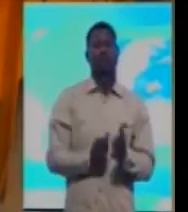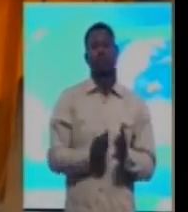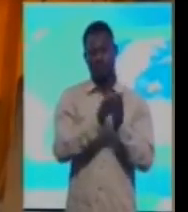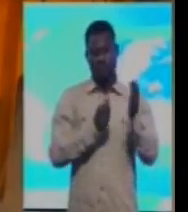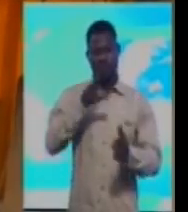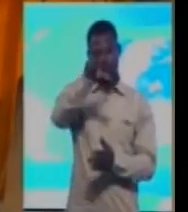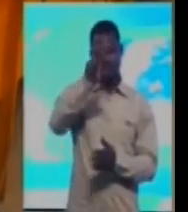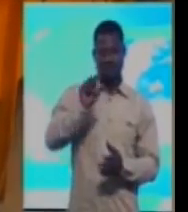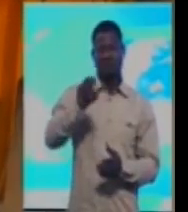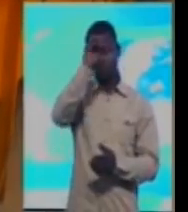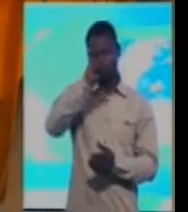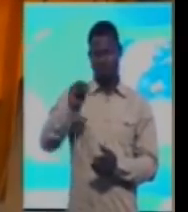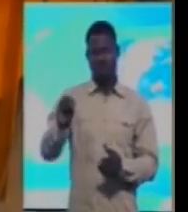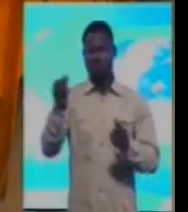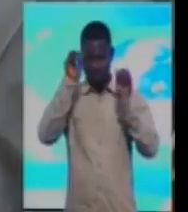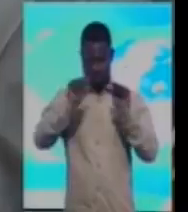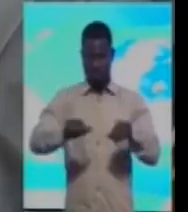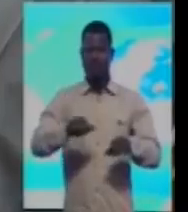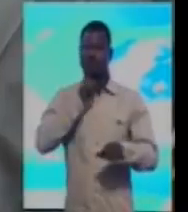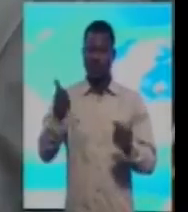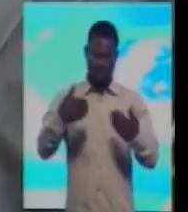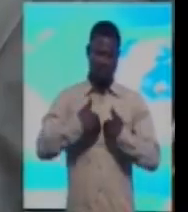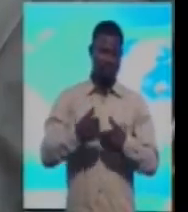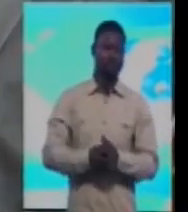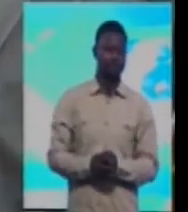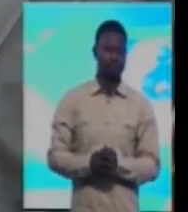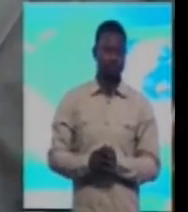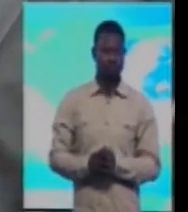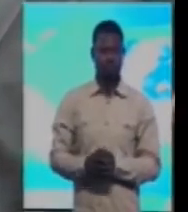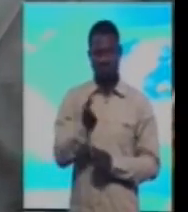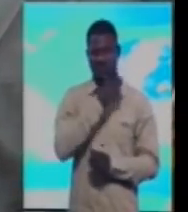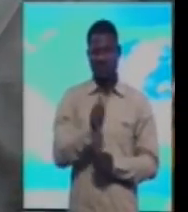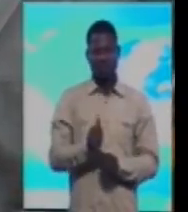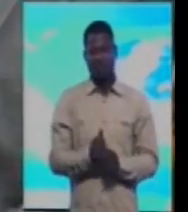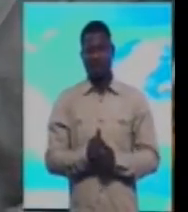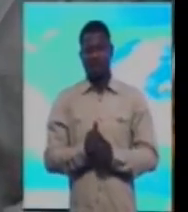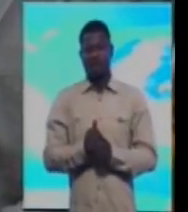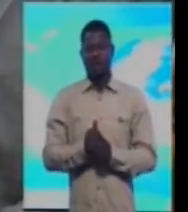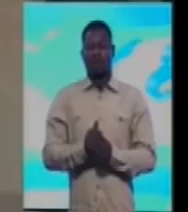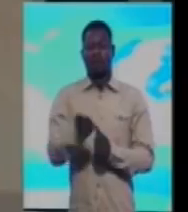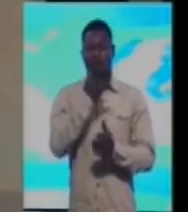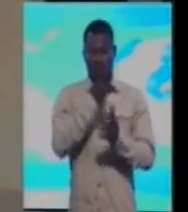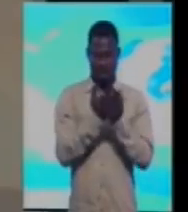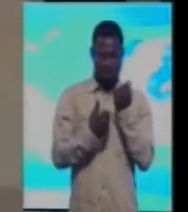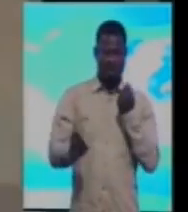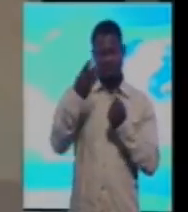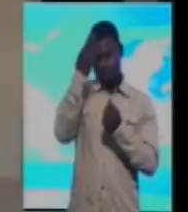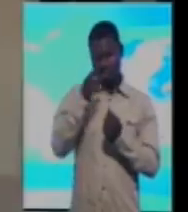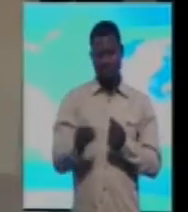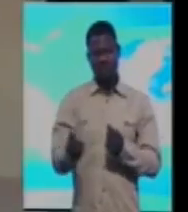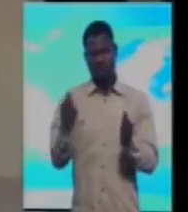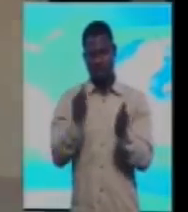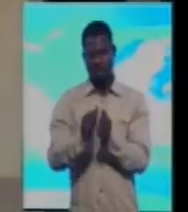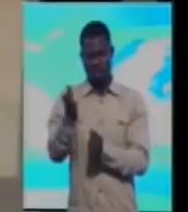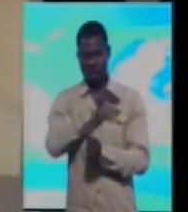ont accès à ces outils de développement. La conséquence immédiate, c'est le manque de ressources pour le financement des secteurs porteurs avec son